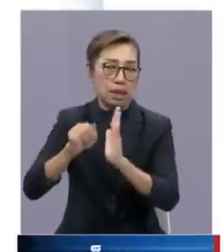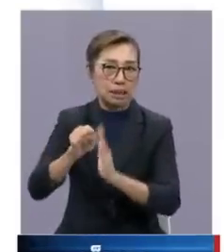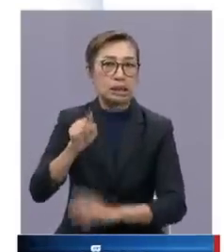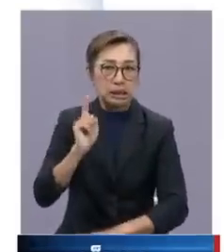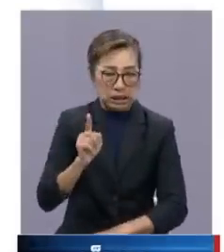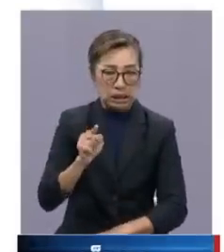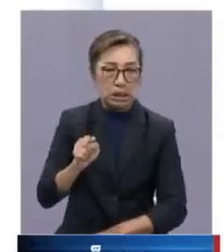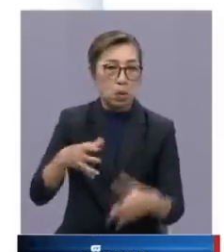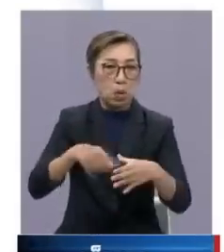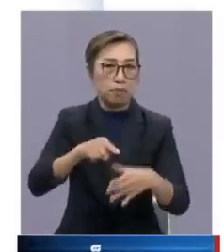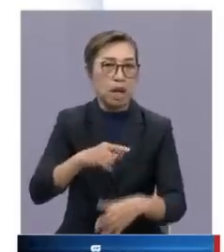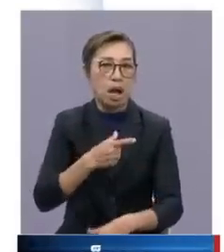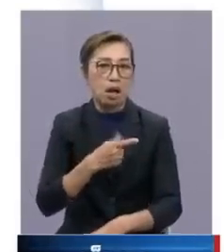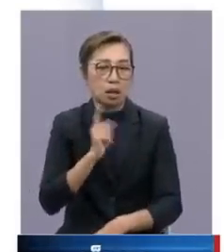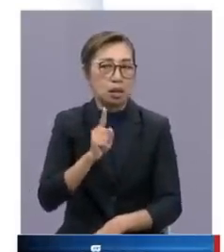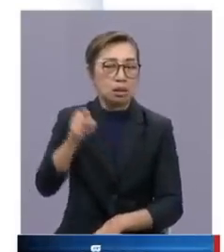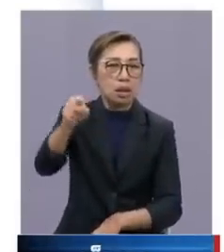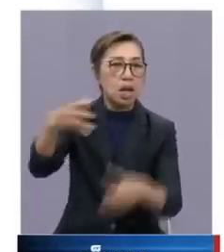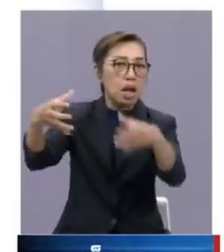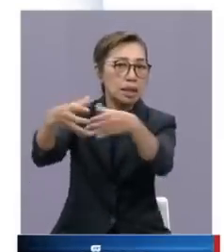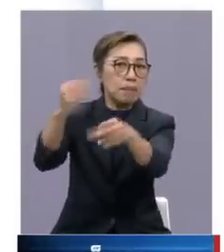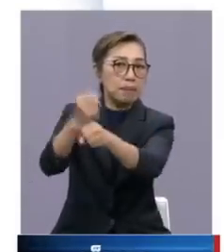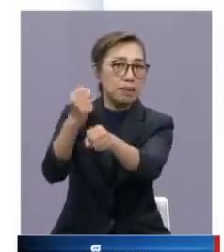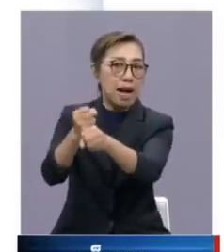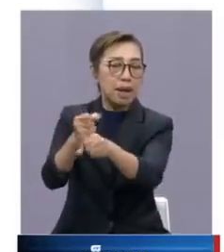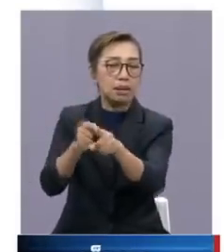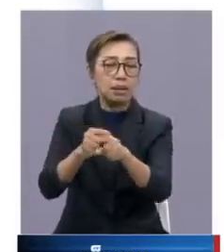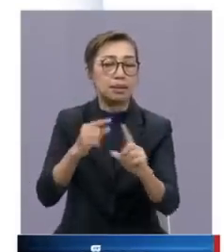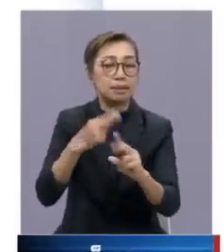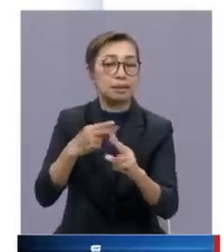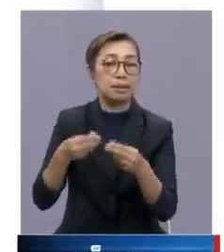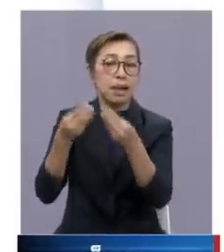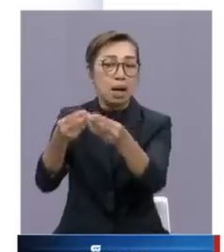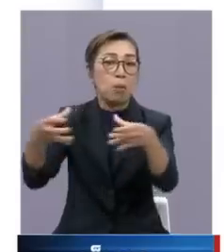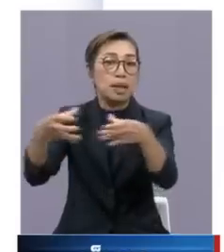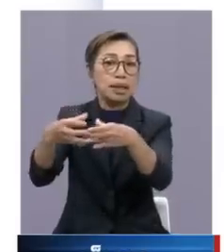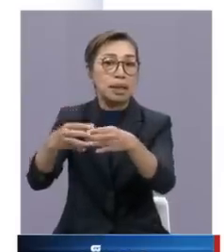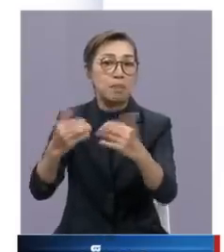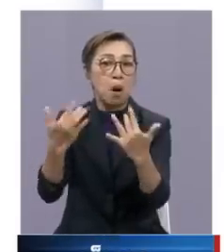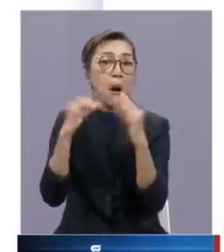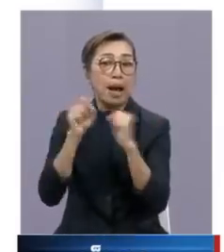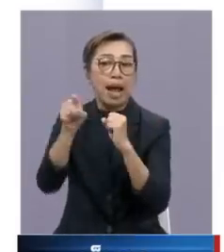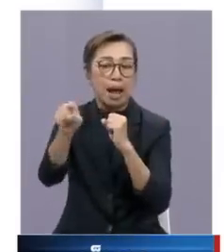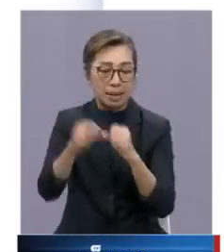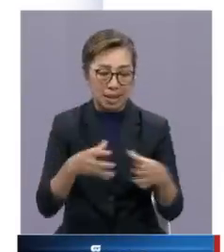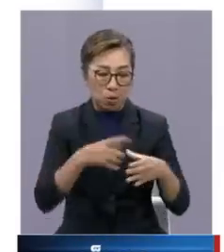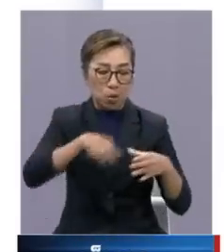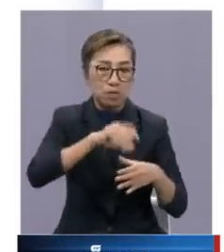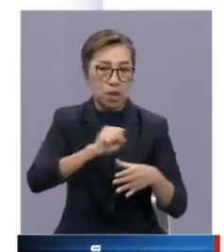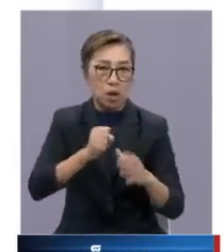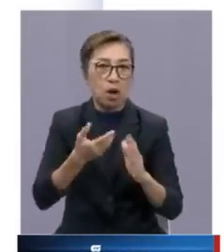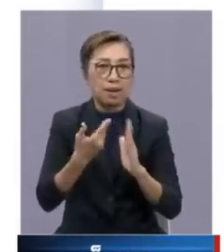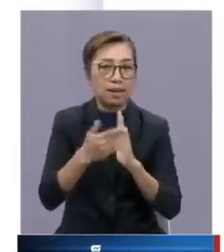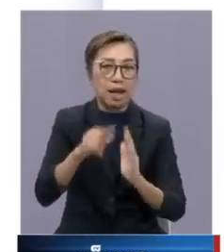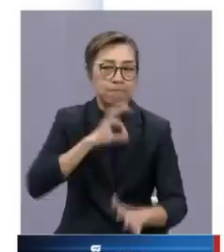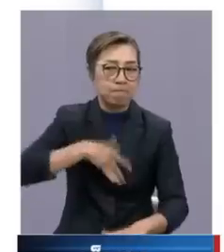ที่เขาใช้ว่าทีมห้องแอร์อยู่ก่อนแล้วจึงไม่แปลกเมื่อโอกาสเข้าทางจึงออกมาสาวหมัดใส่หัวขบวนห้องแอร์